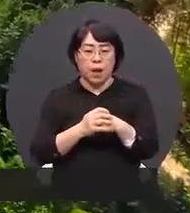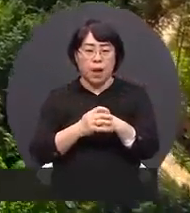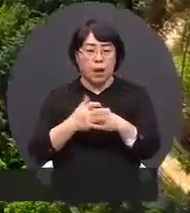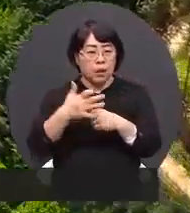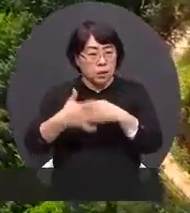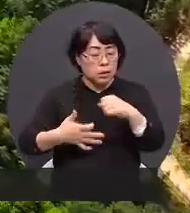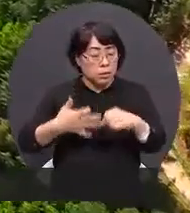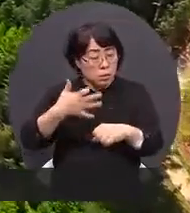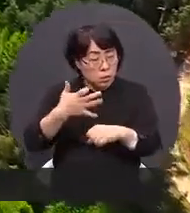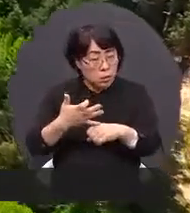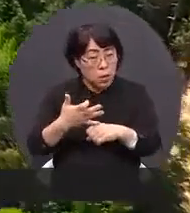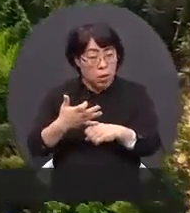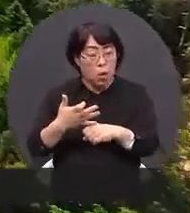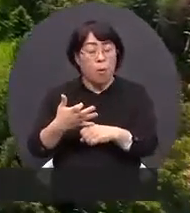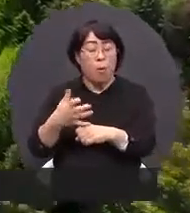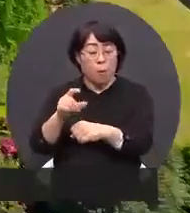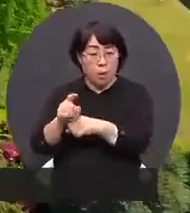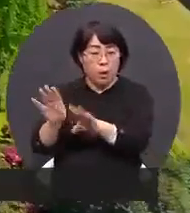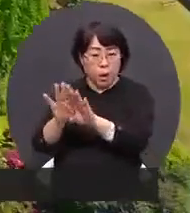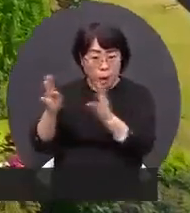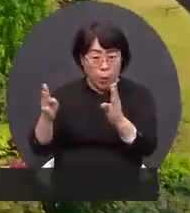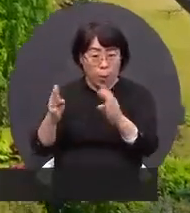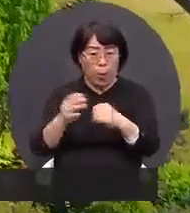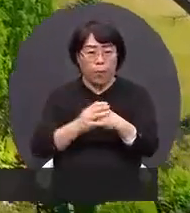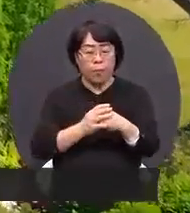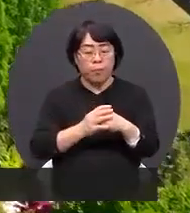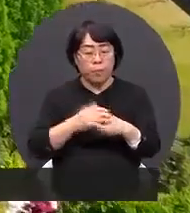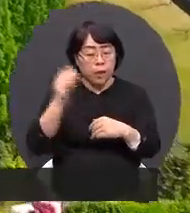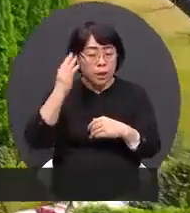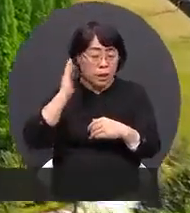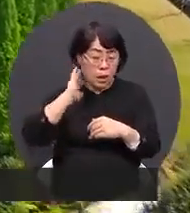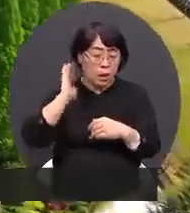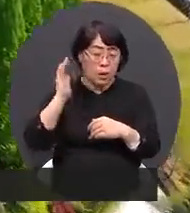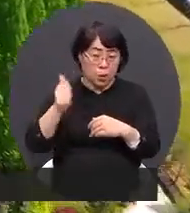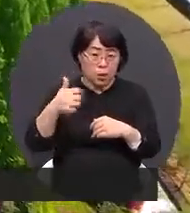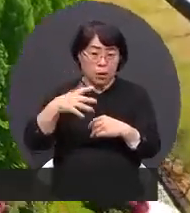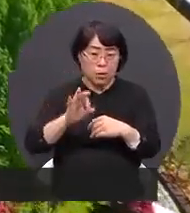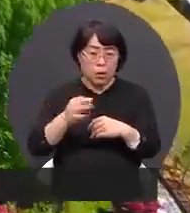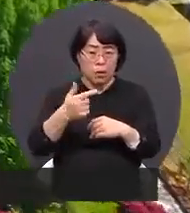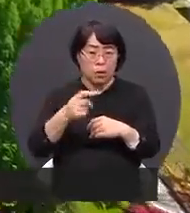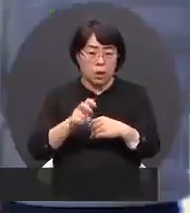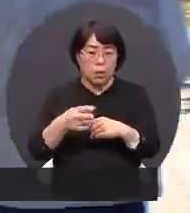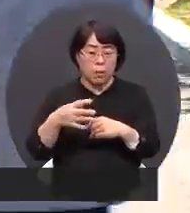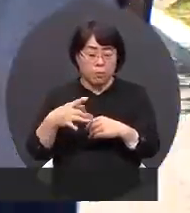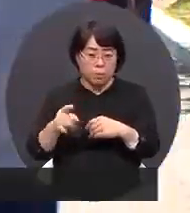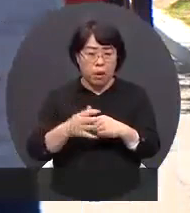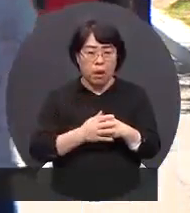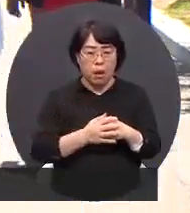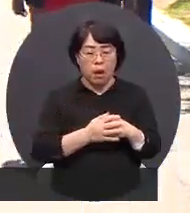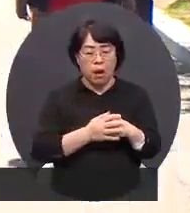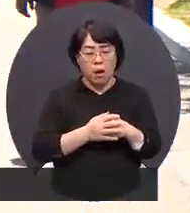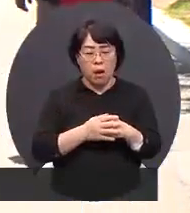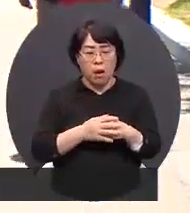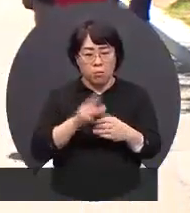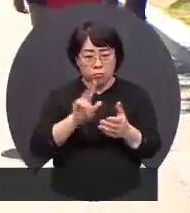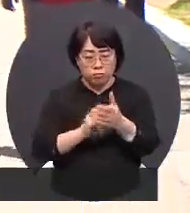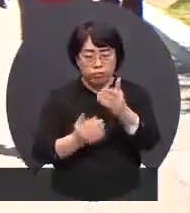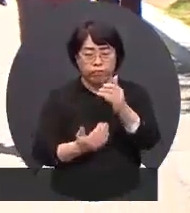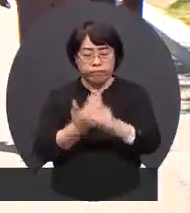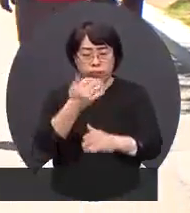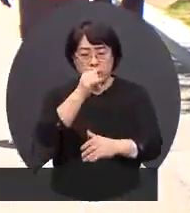먼저 개방돼 국내 유일의 대통령 테마파크를 강조해온 참 남들은 예상치 못한 변수를 만났습니다